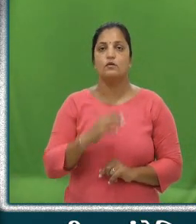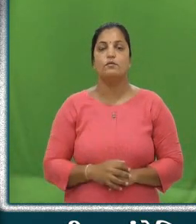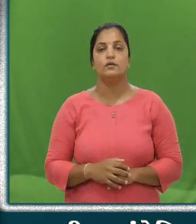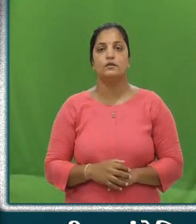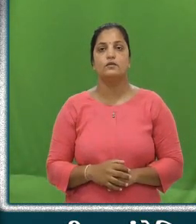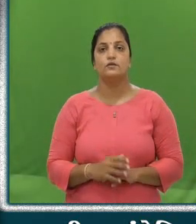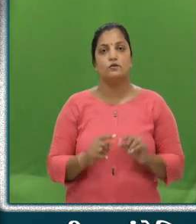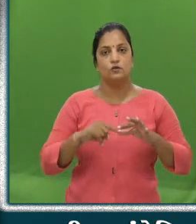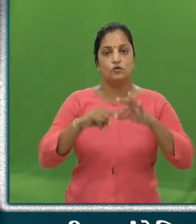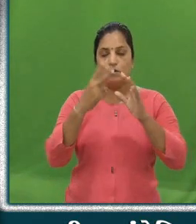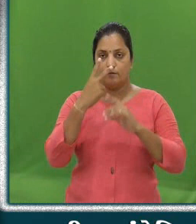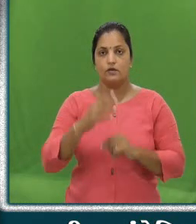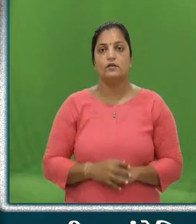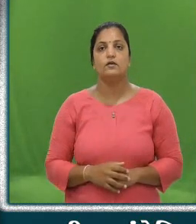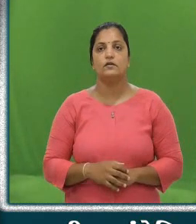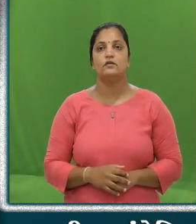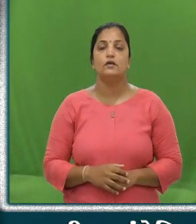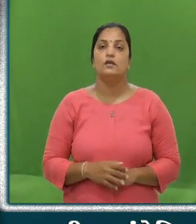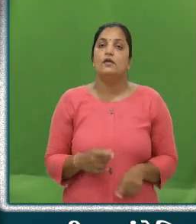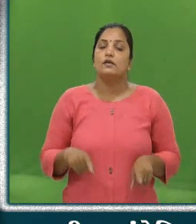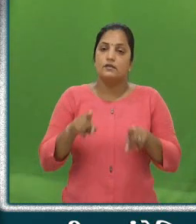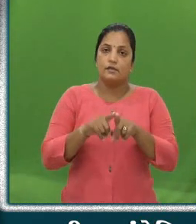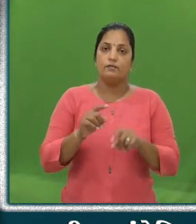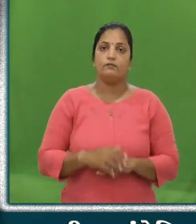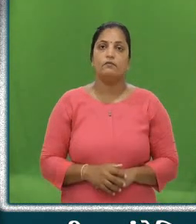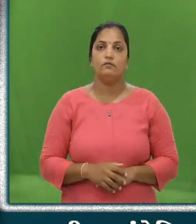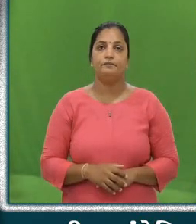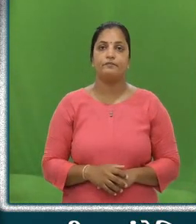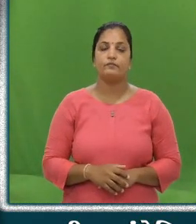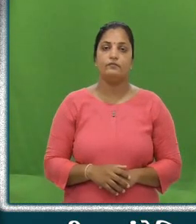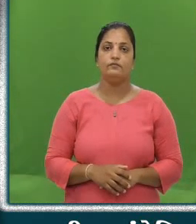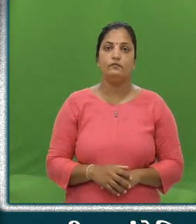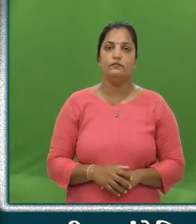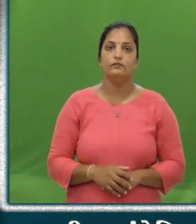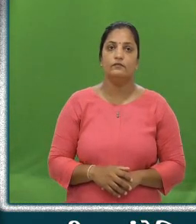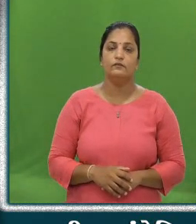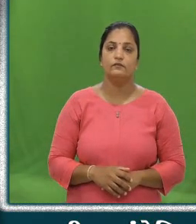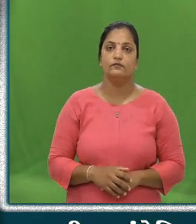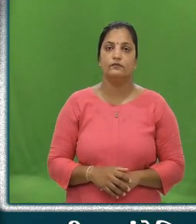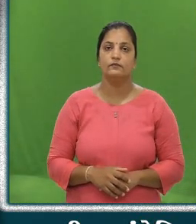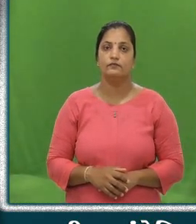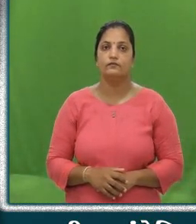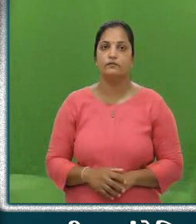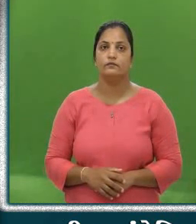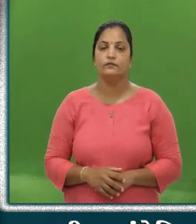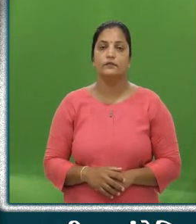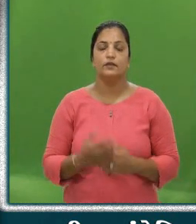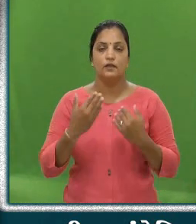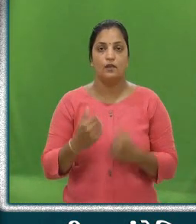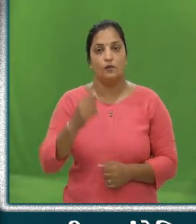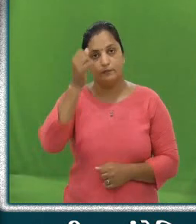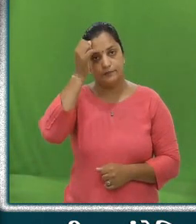છે માદાના પણ લક્ષણ નથી જોવા મળતા વચ્ચેના લક્ષણ ધરાવતા હોય છે કિન્નર તરીકે આપણે ઓળખતા હોઈએ છીએ